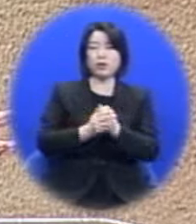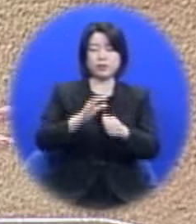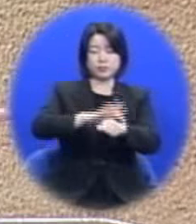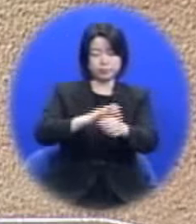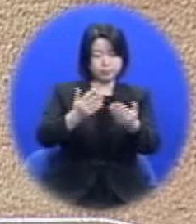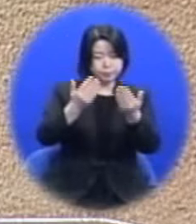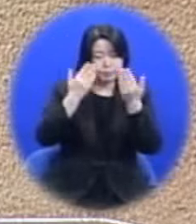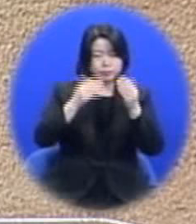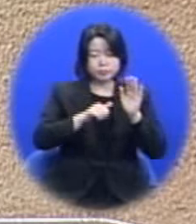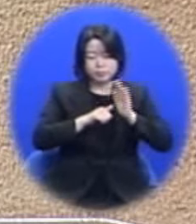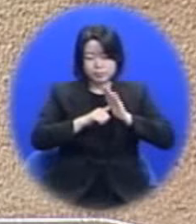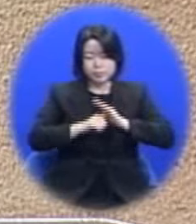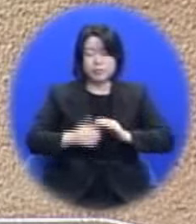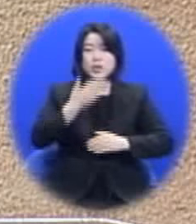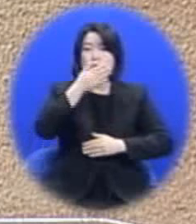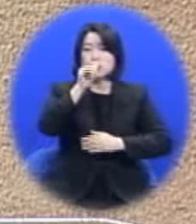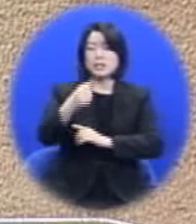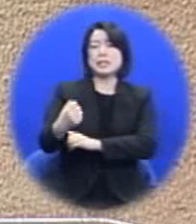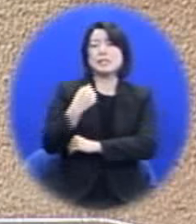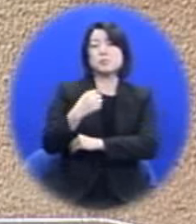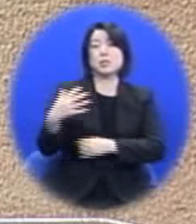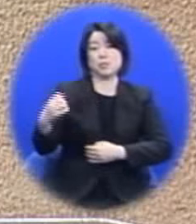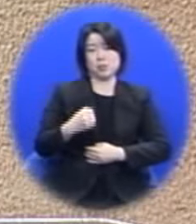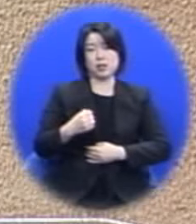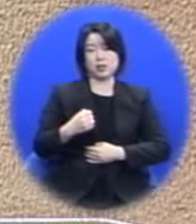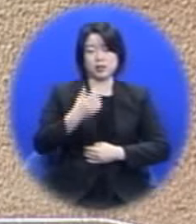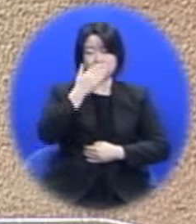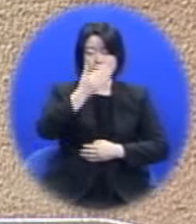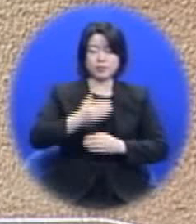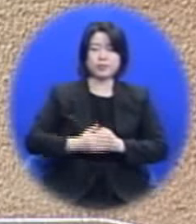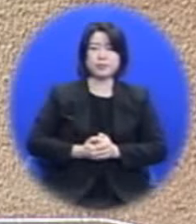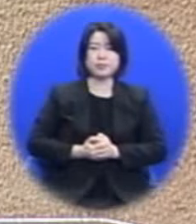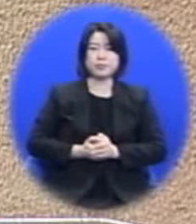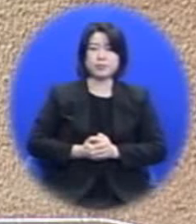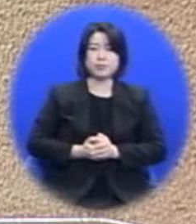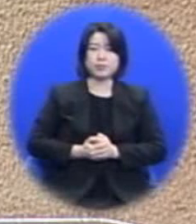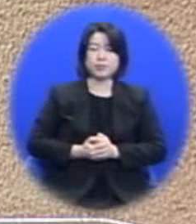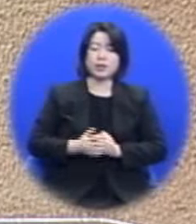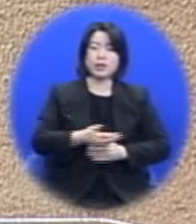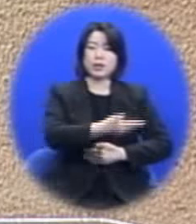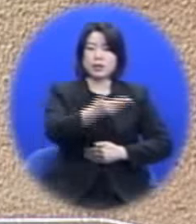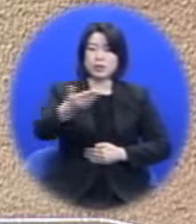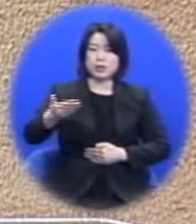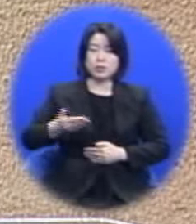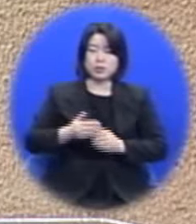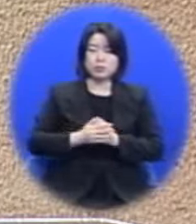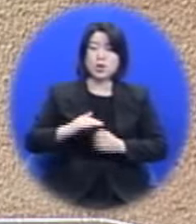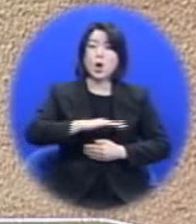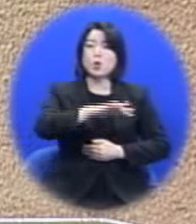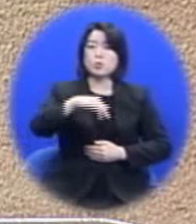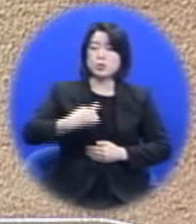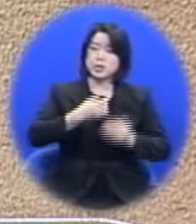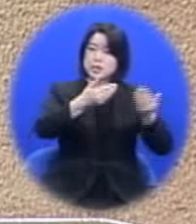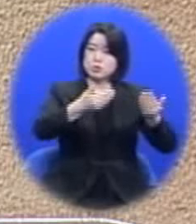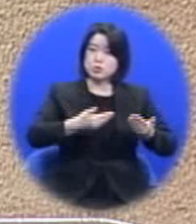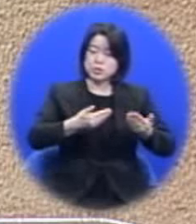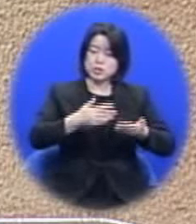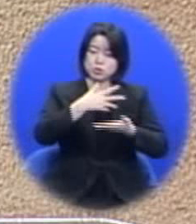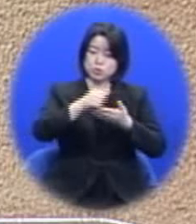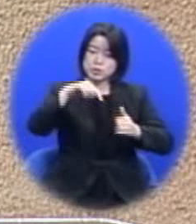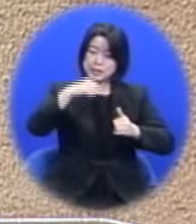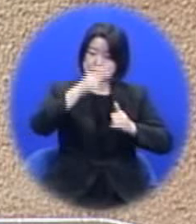생활을 견딜 수 있는 힘을 얻으셨다는 거죠. 여러분, 우리에게 주어진이